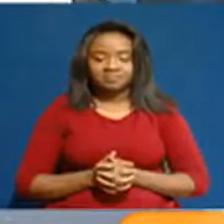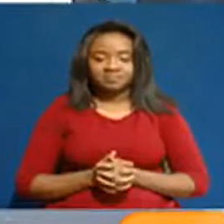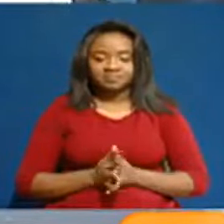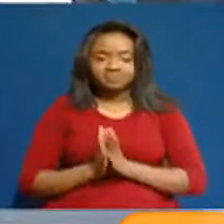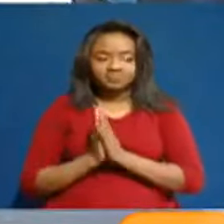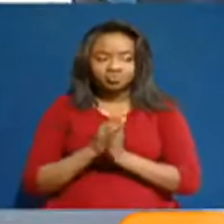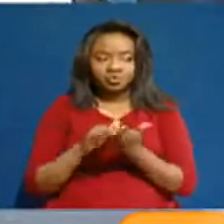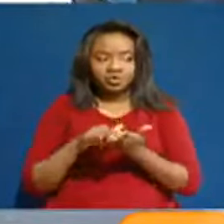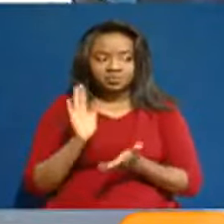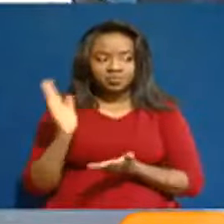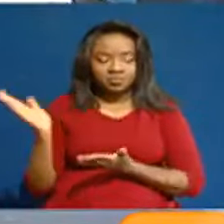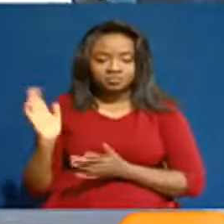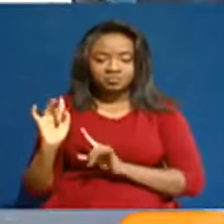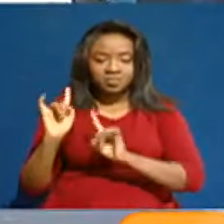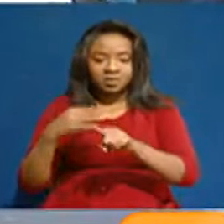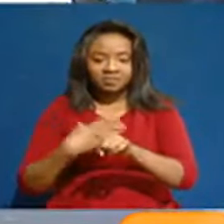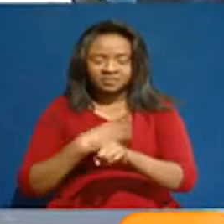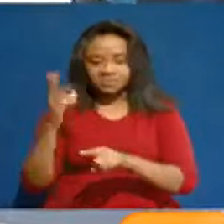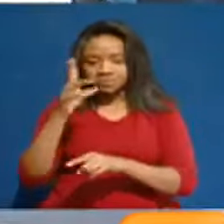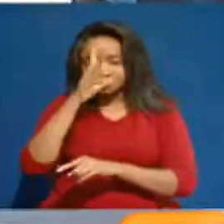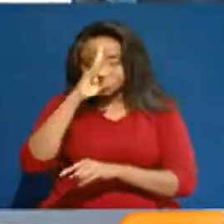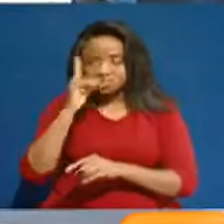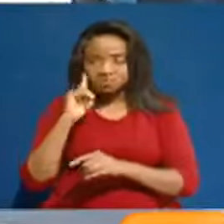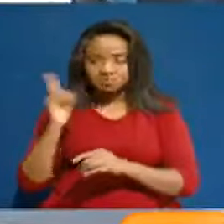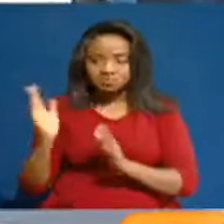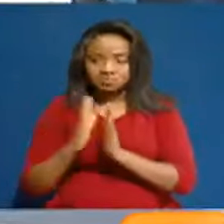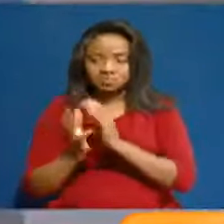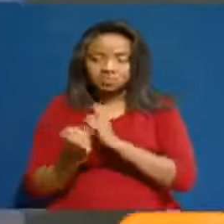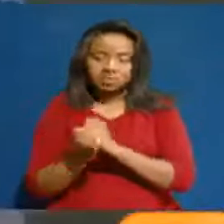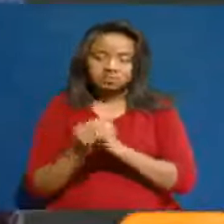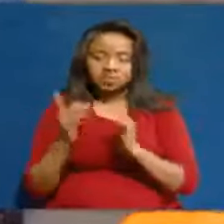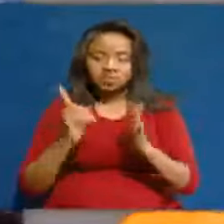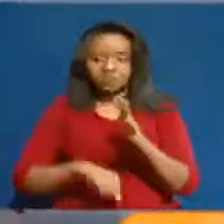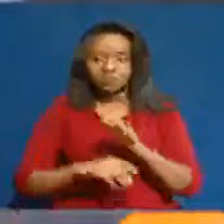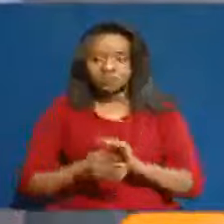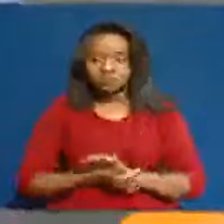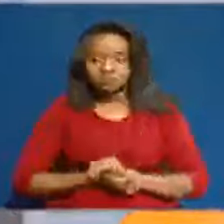Francis alimtembelea afisa huyo na hii hapa taarifa yake.